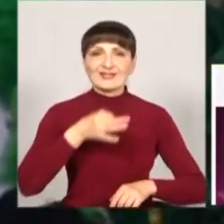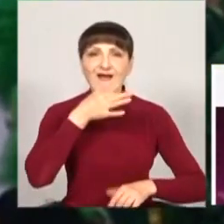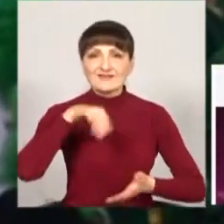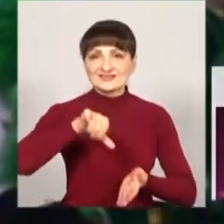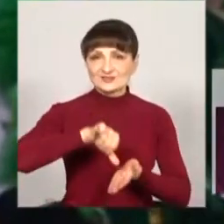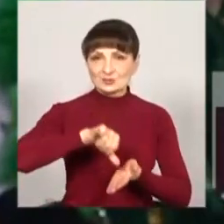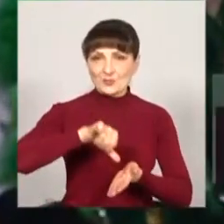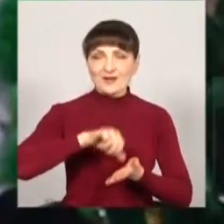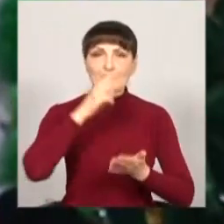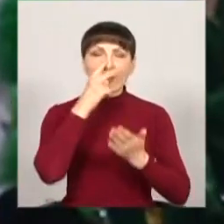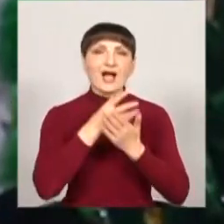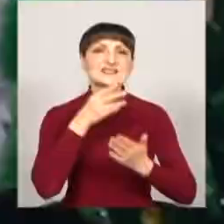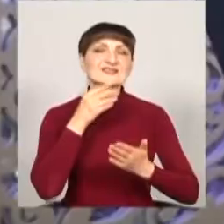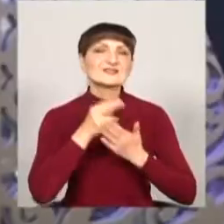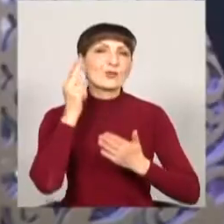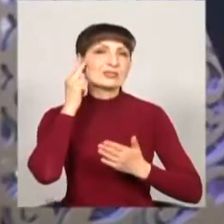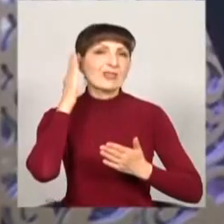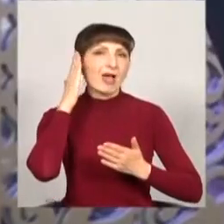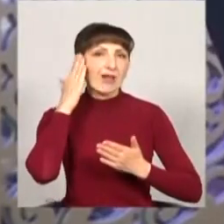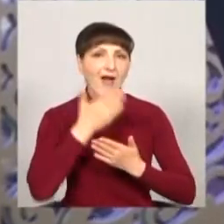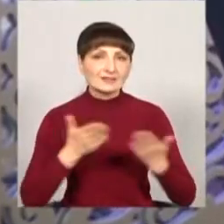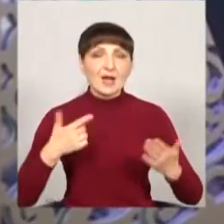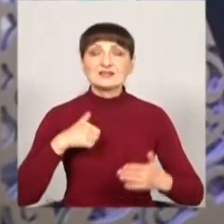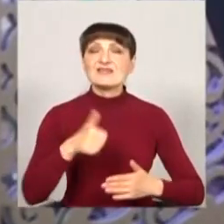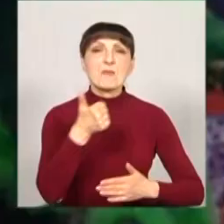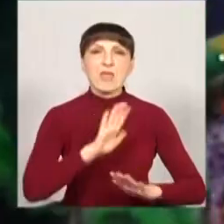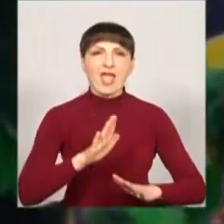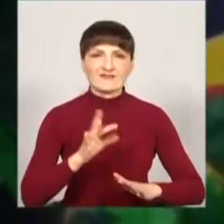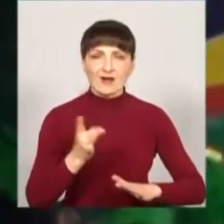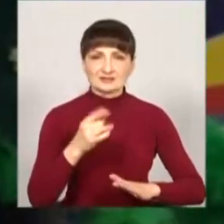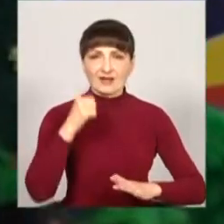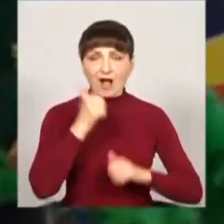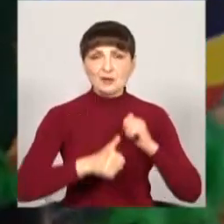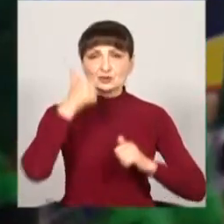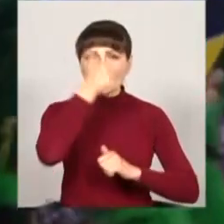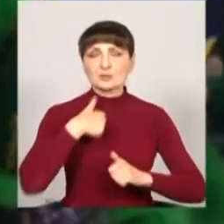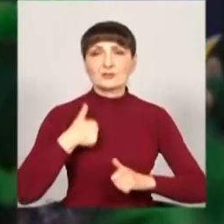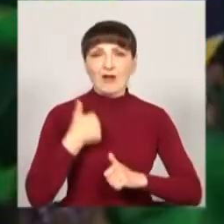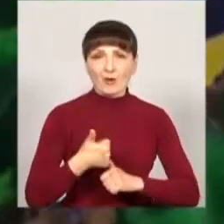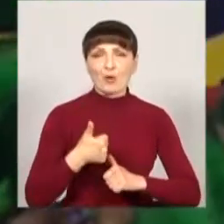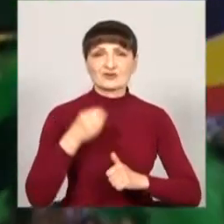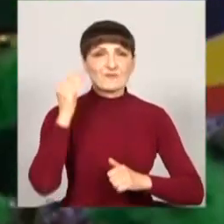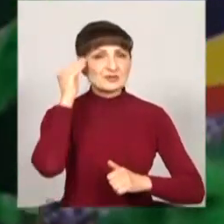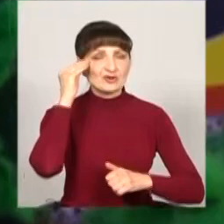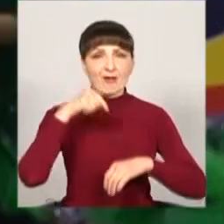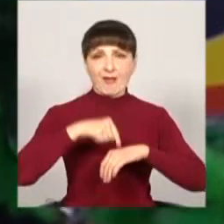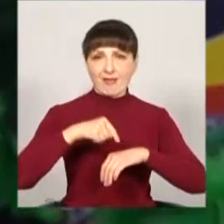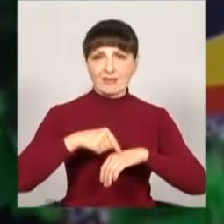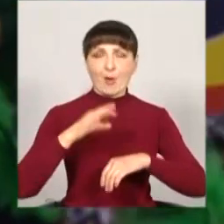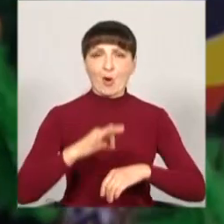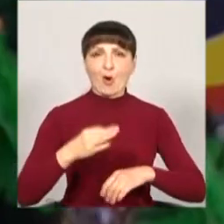показывать свой талант это у нас не первый год каждый год у нас хорошие шли и и